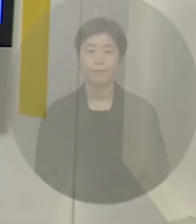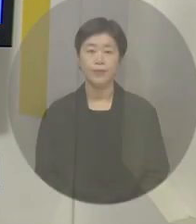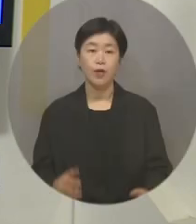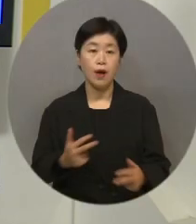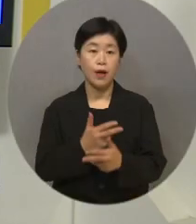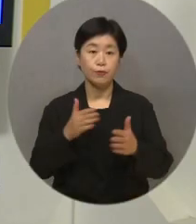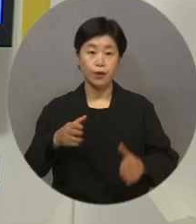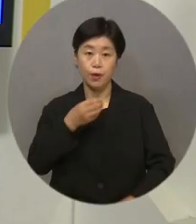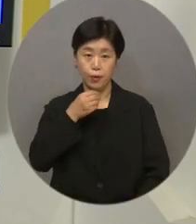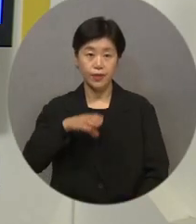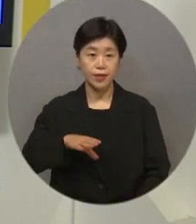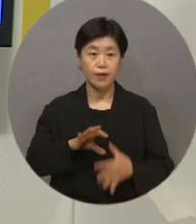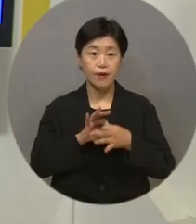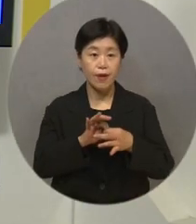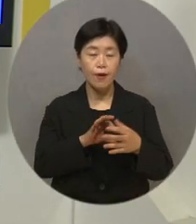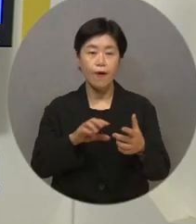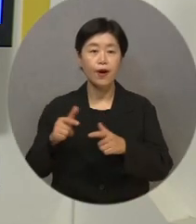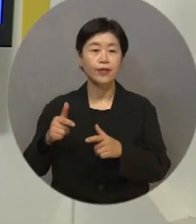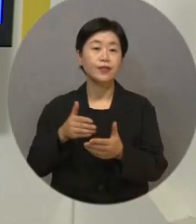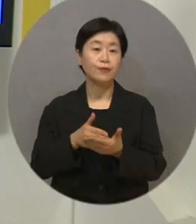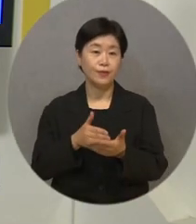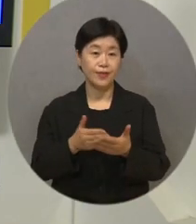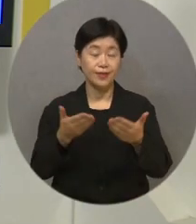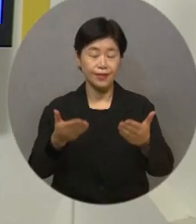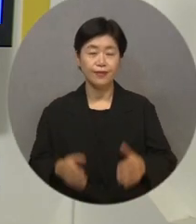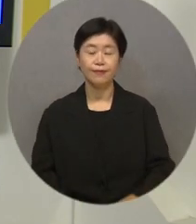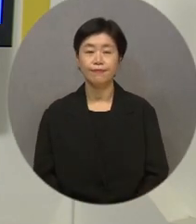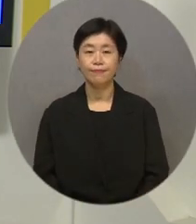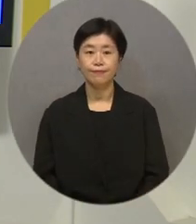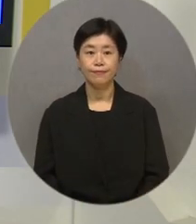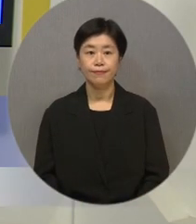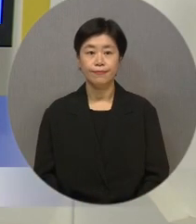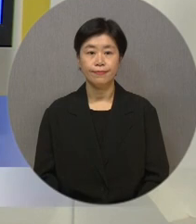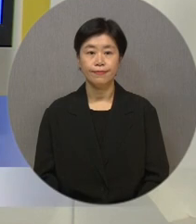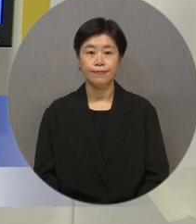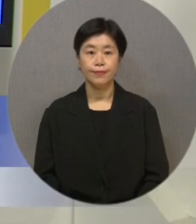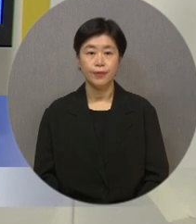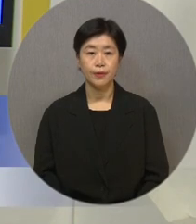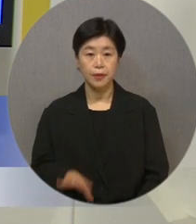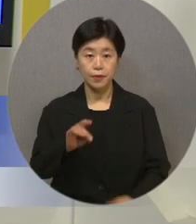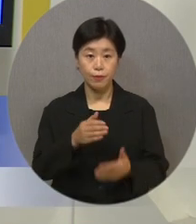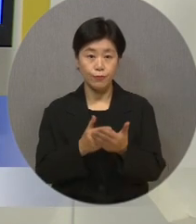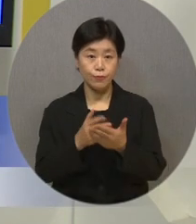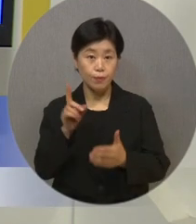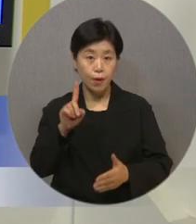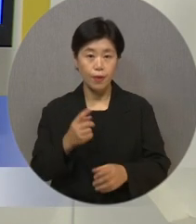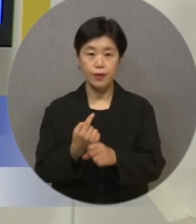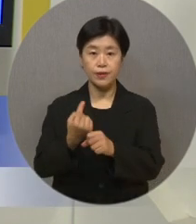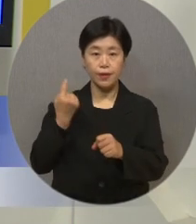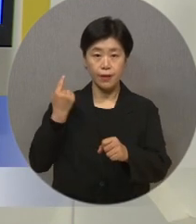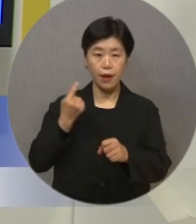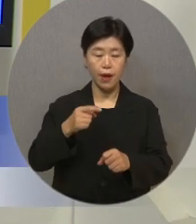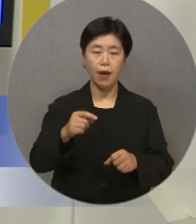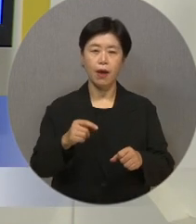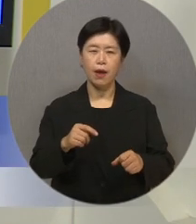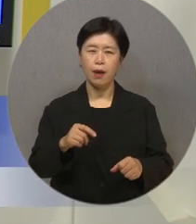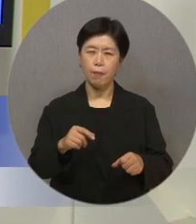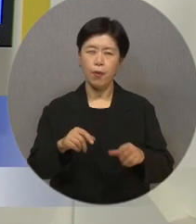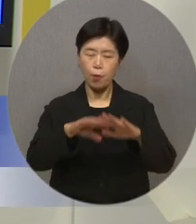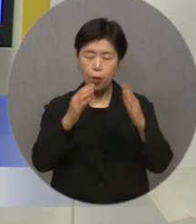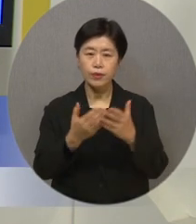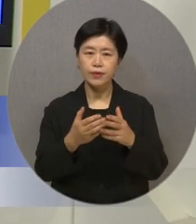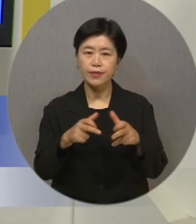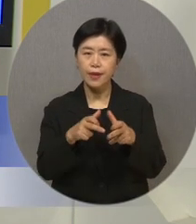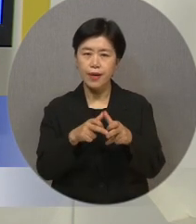한주간에 복직의 소식을 장애인 신문과 함께 만나봅니다 오늘 면에서는 지난해 전체 장애인 학대